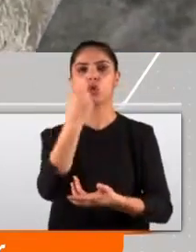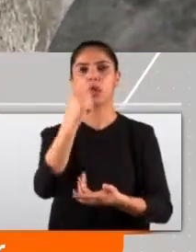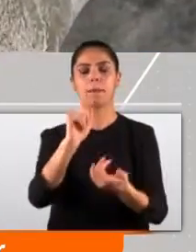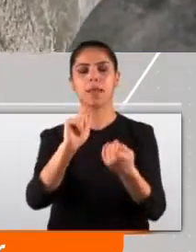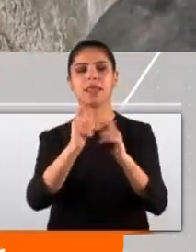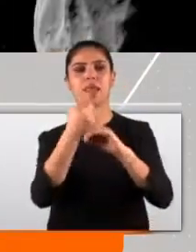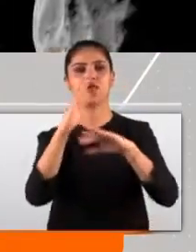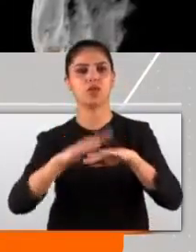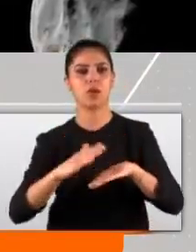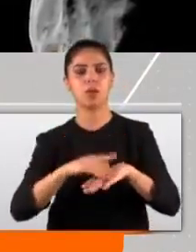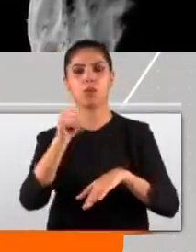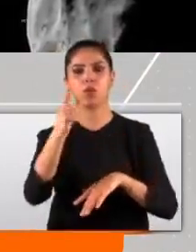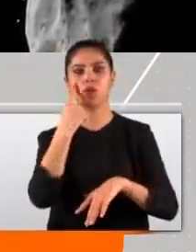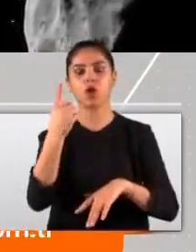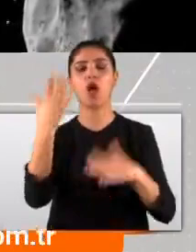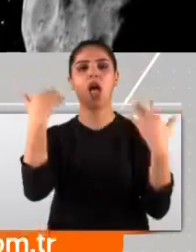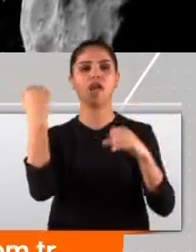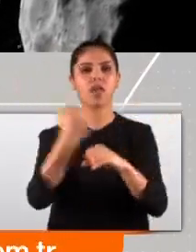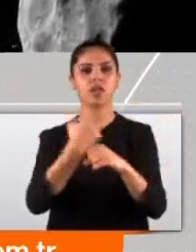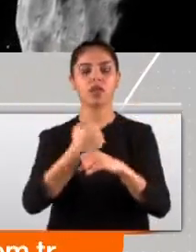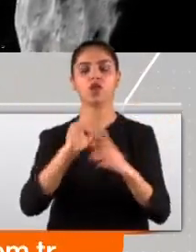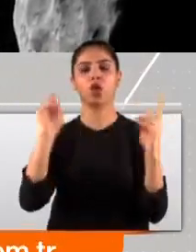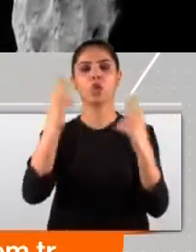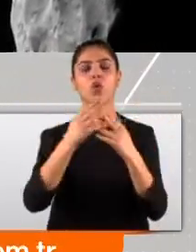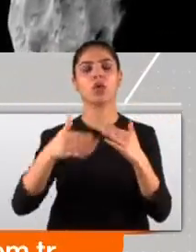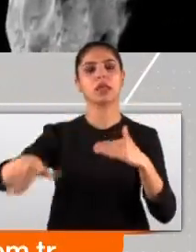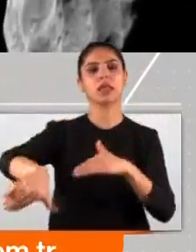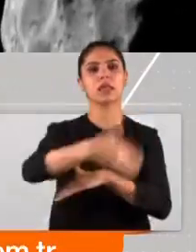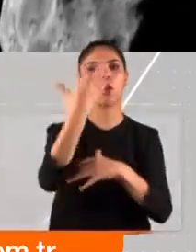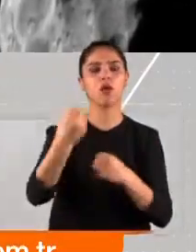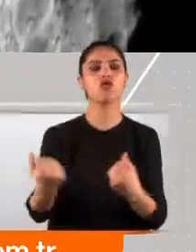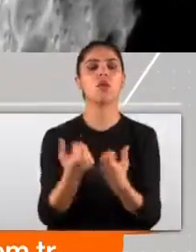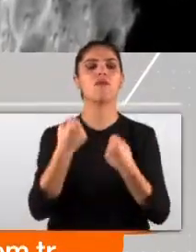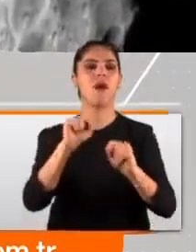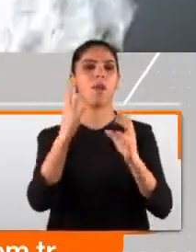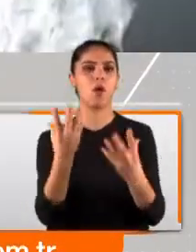sapma oluşturacak. Böylece göktaşı dünyayı teğet geçecek.